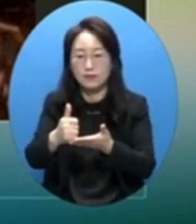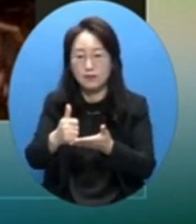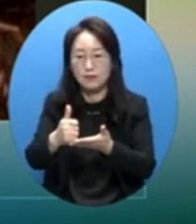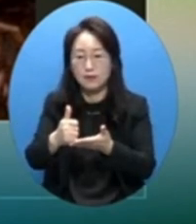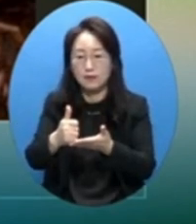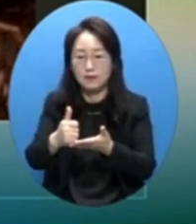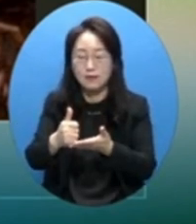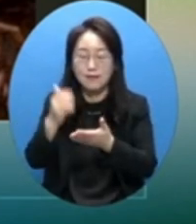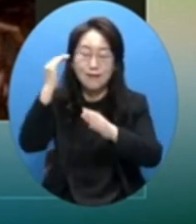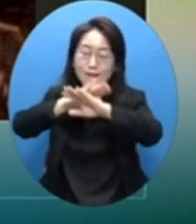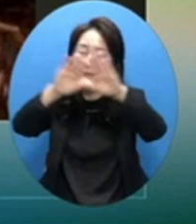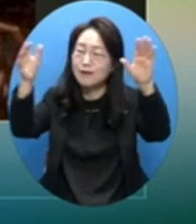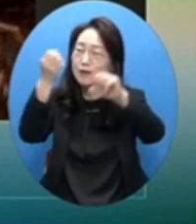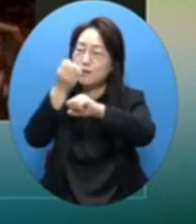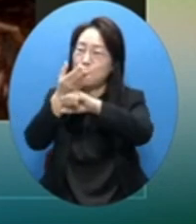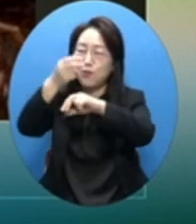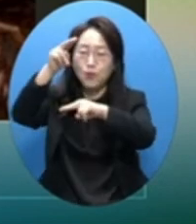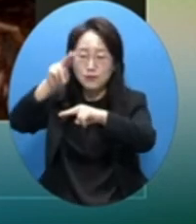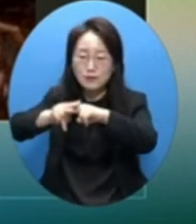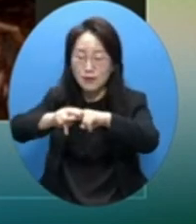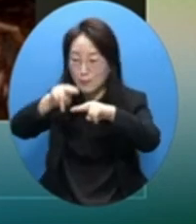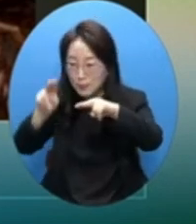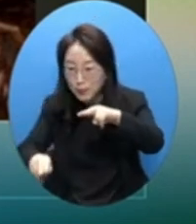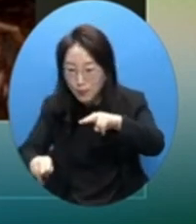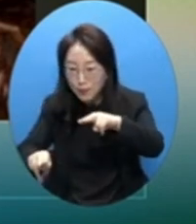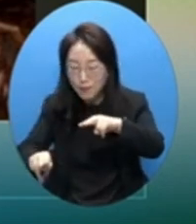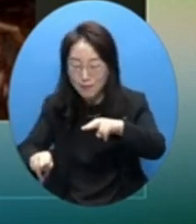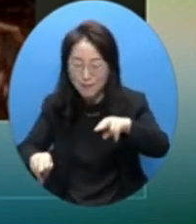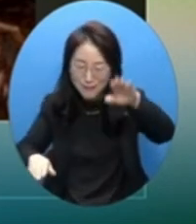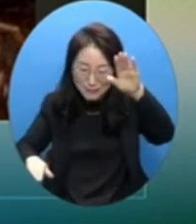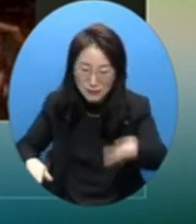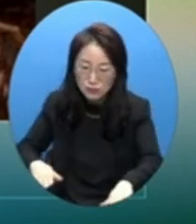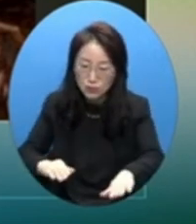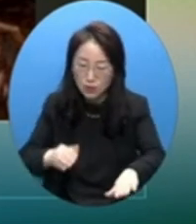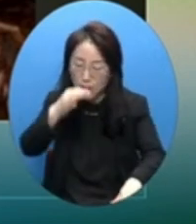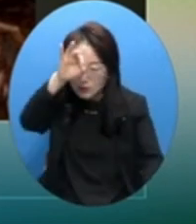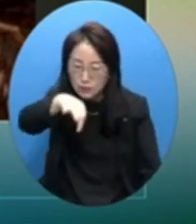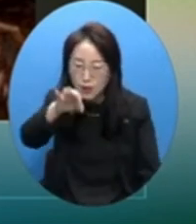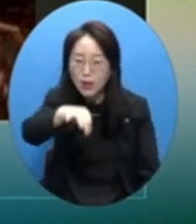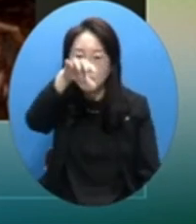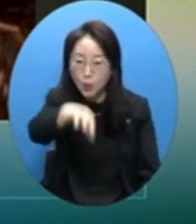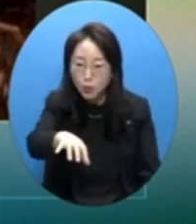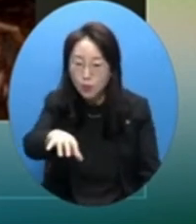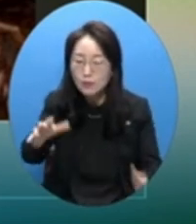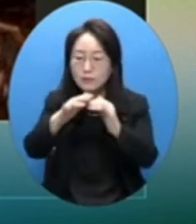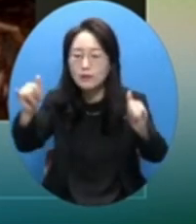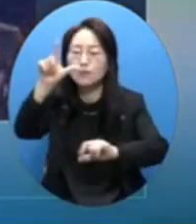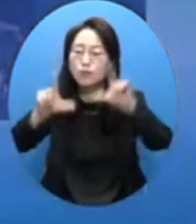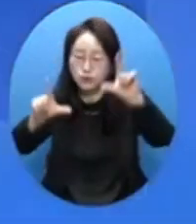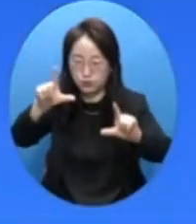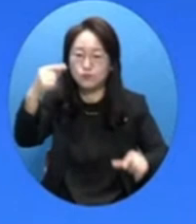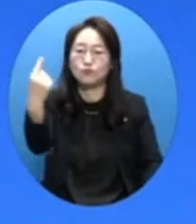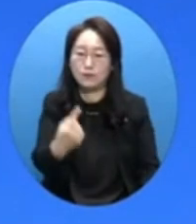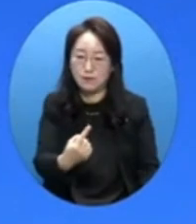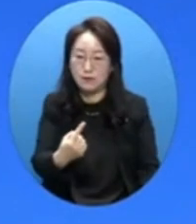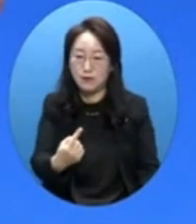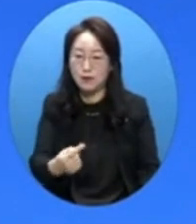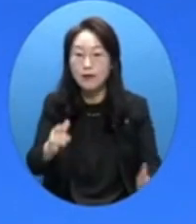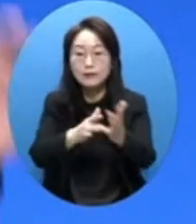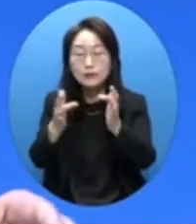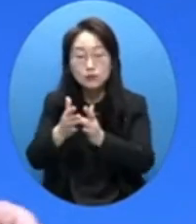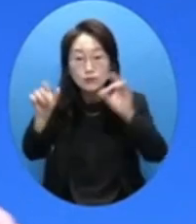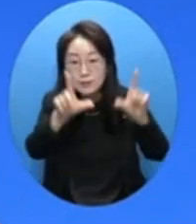나를 보좌를 보내시고이 땅에 오셔서 가장 낮고 천한 자리에 임하신 것입니다 그래서 예수님의